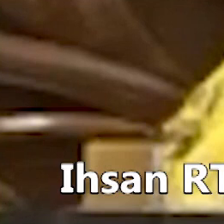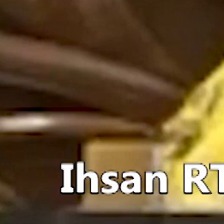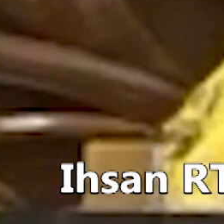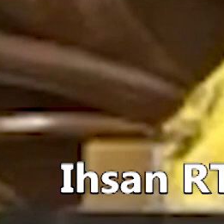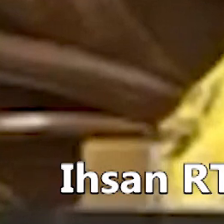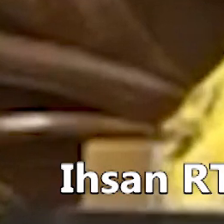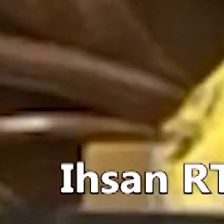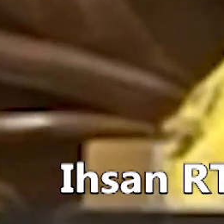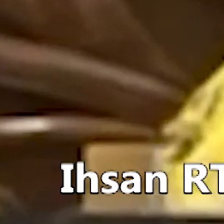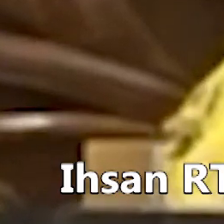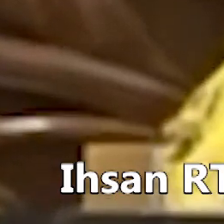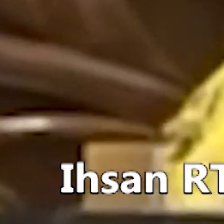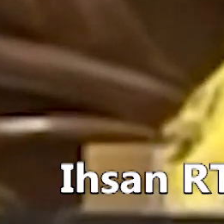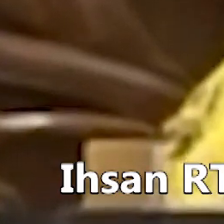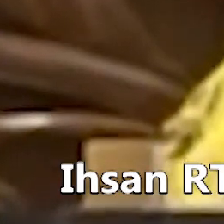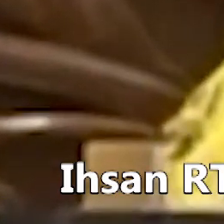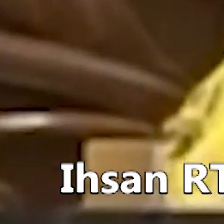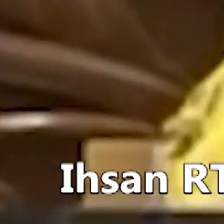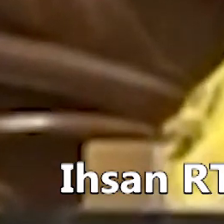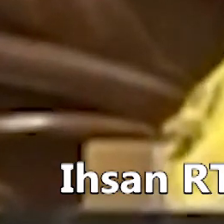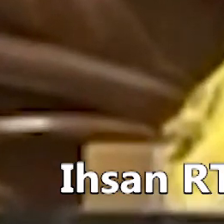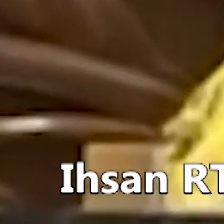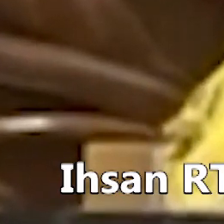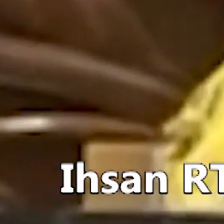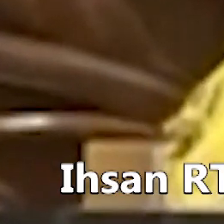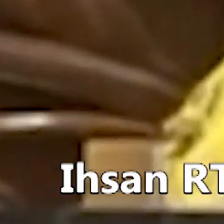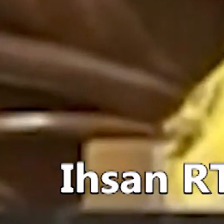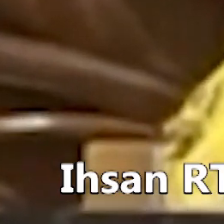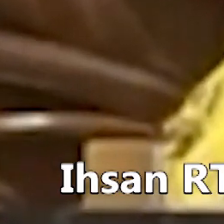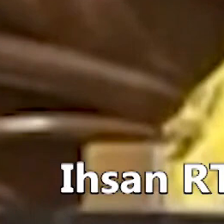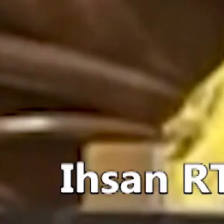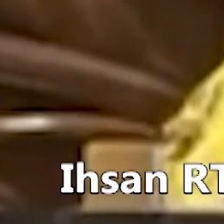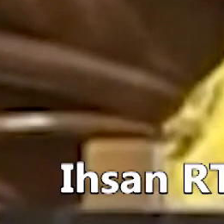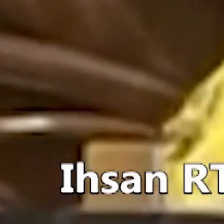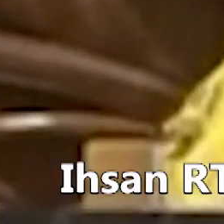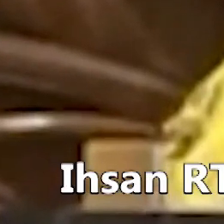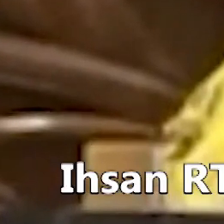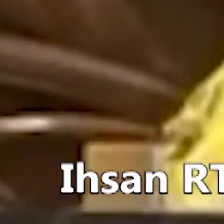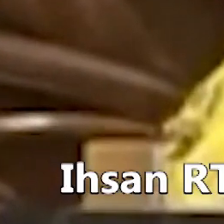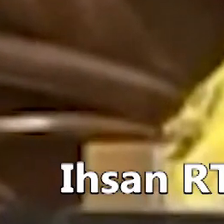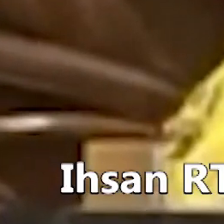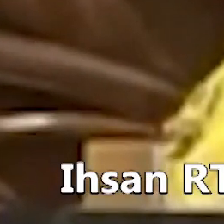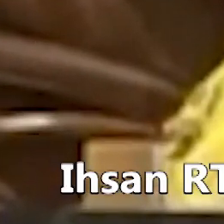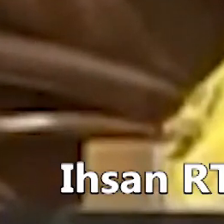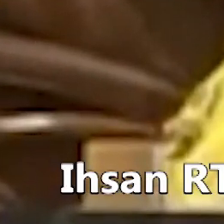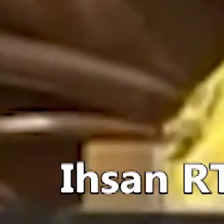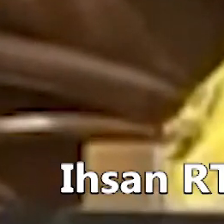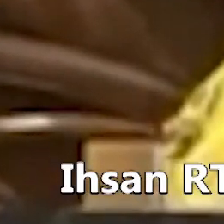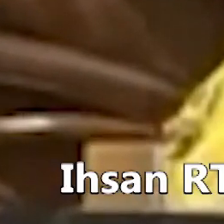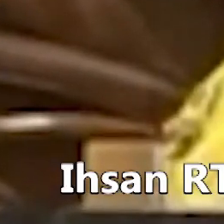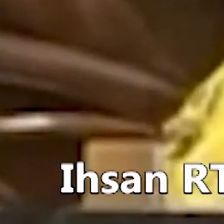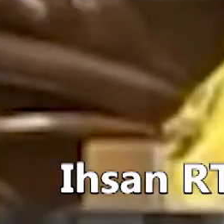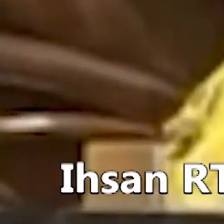strategik dengan sektor swasta dan badan bukan kerajaan dalam isu-isu penggunaan